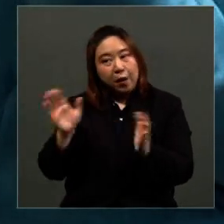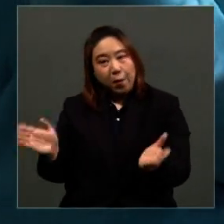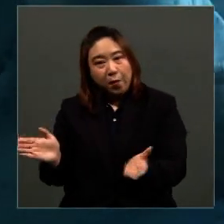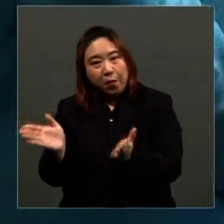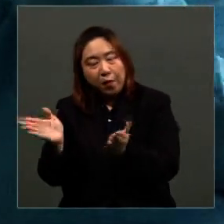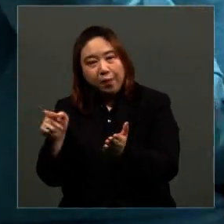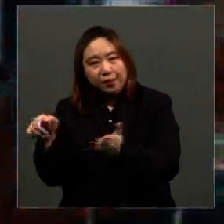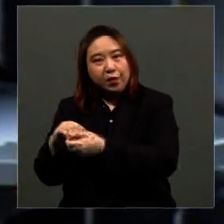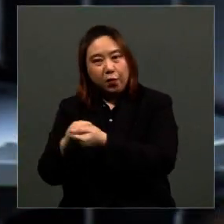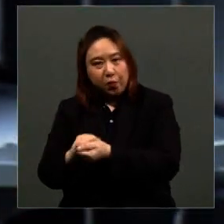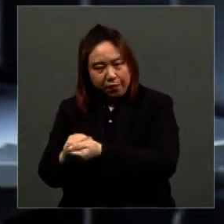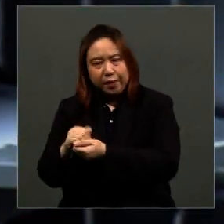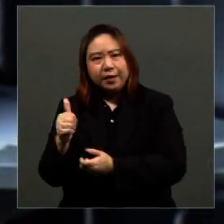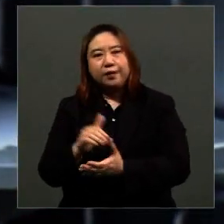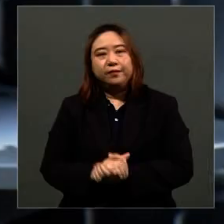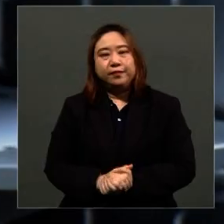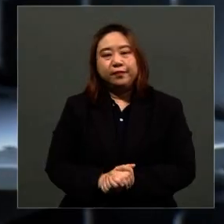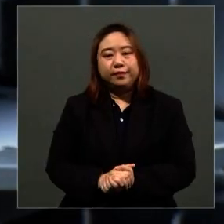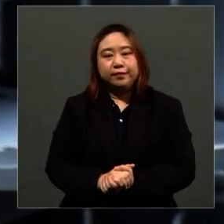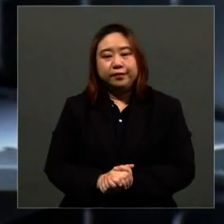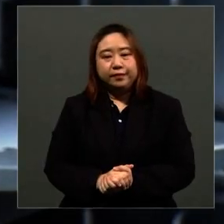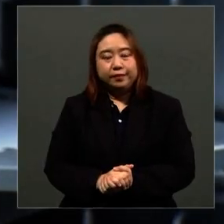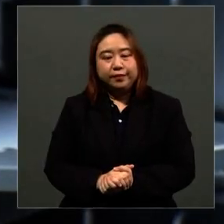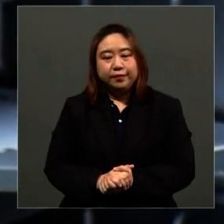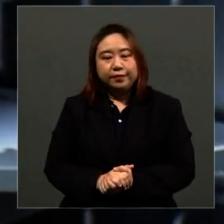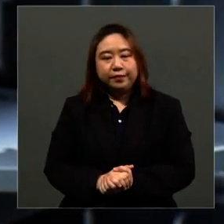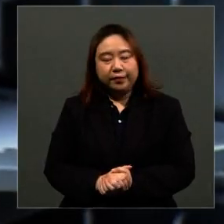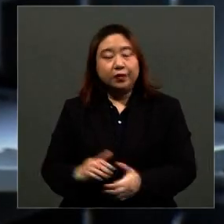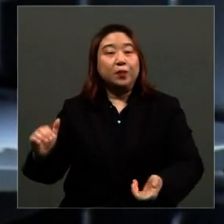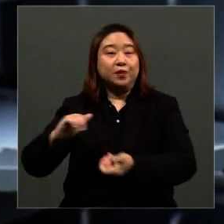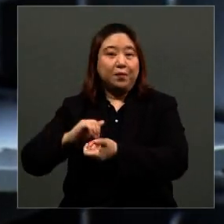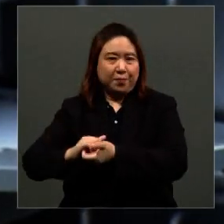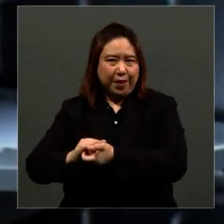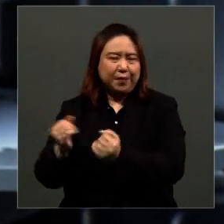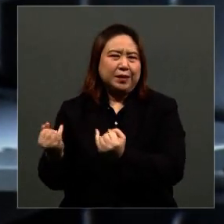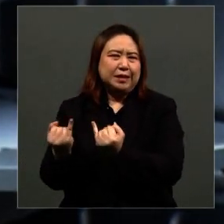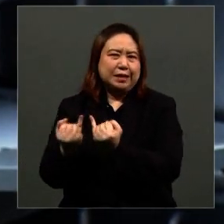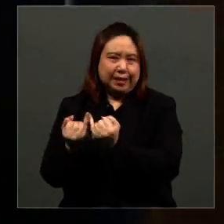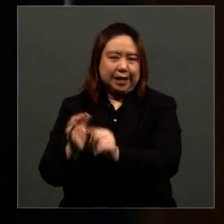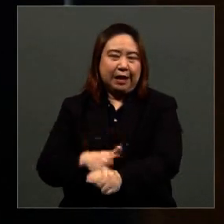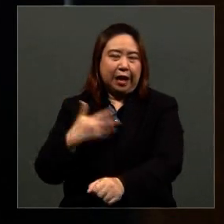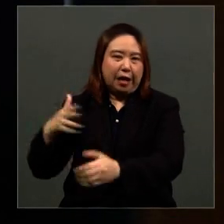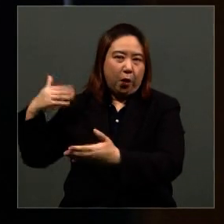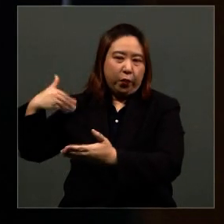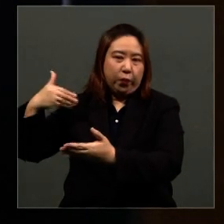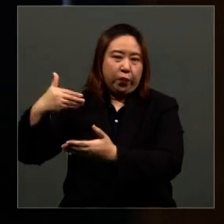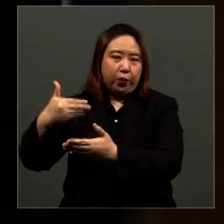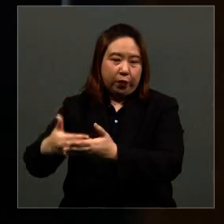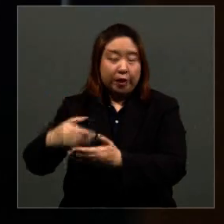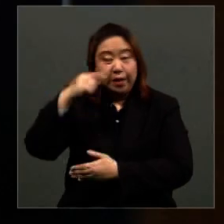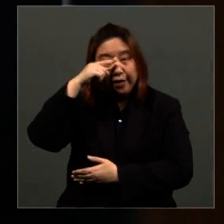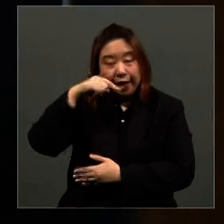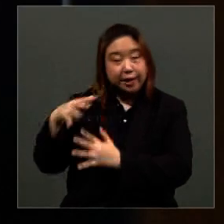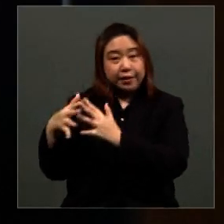การมีความร่วมมือกับสหรัฐด้วยเช่นเดียวกันนะคะเสริมสร้างความสัมพันธ์ที่แนบแน่นมาเป็นระยะเวลาอันช้านานซึ่งความสัมพันธ์ระหว่างไทยกับ